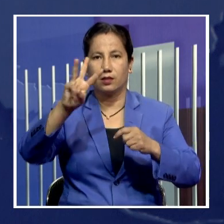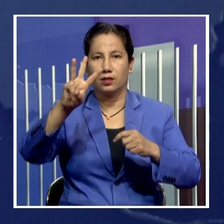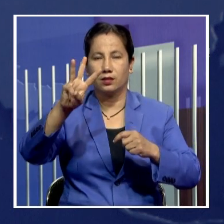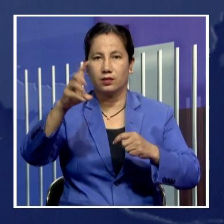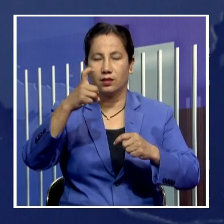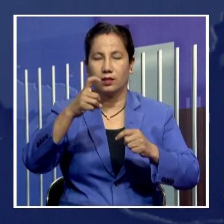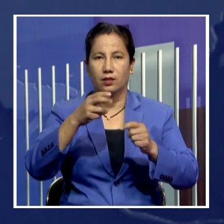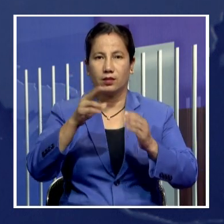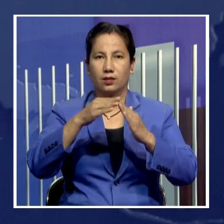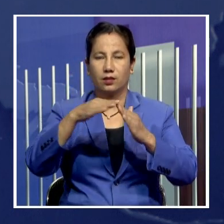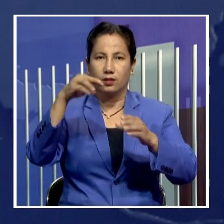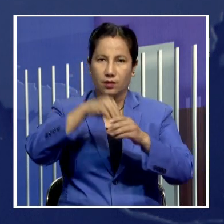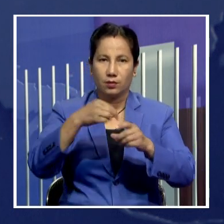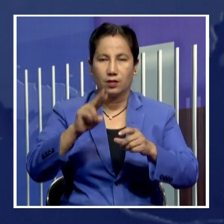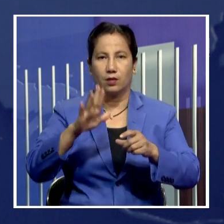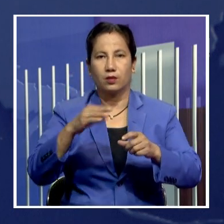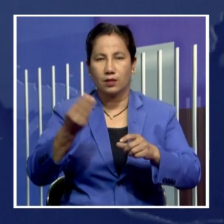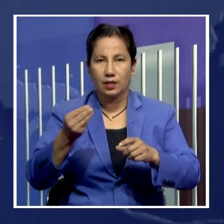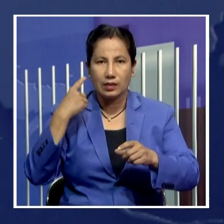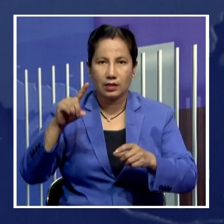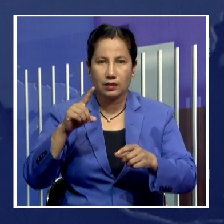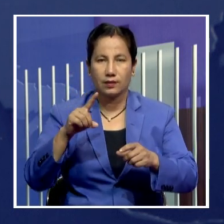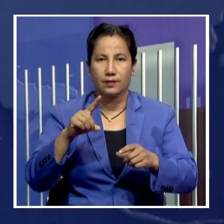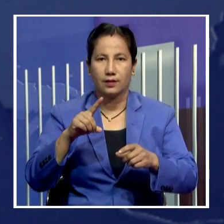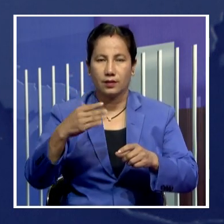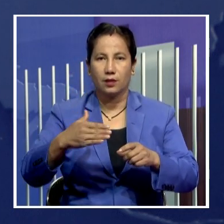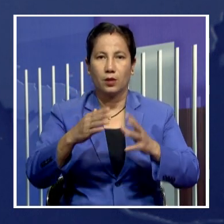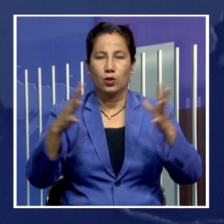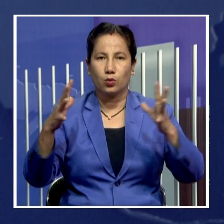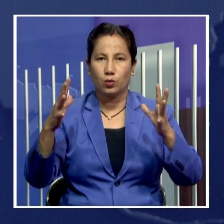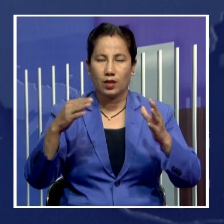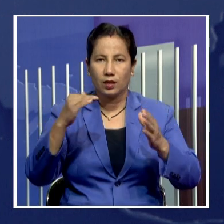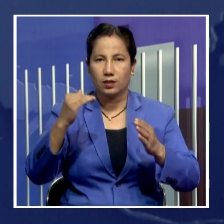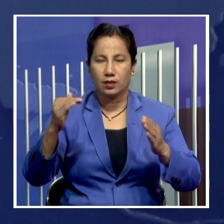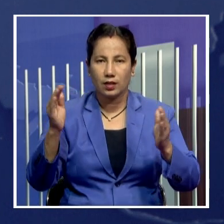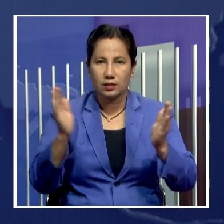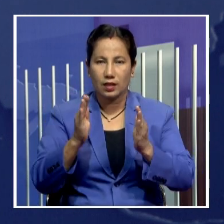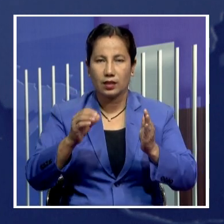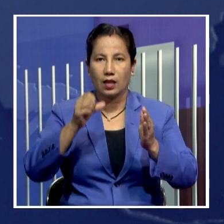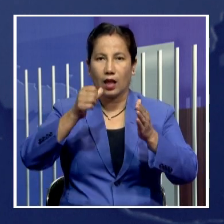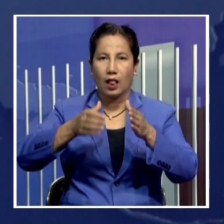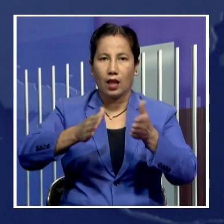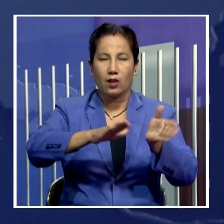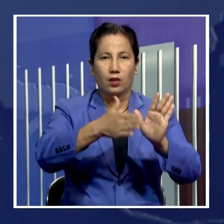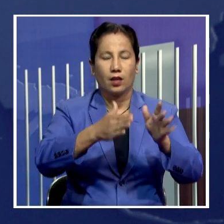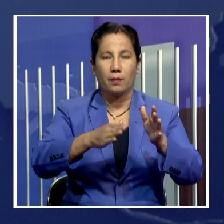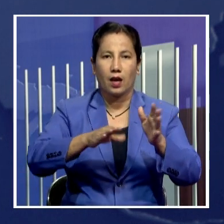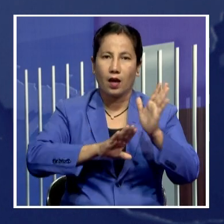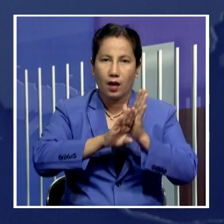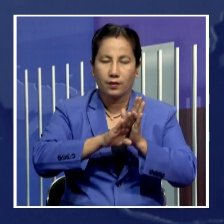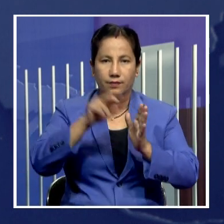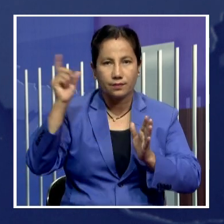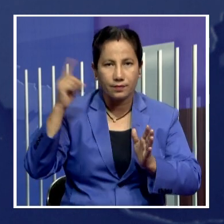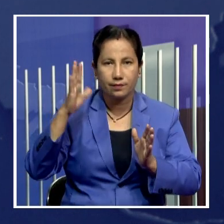घर डुबानमा परेका छन्। साथै अबको केही दिनसम्म ठुला तथा तिनका सहायक नदीमा बहाव बढ्न सक्ने चेतावनी दिएको